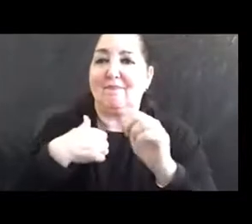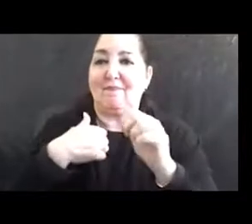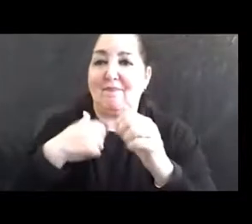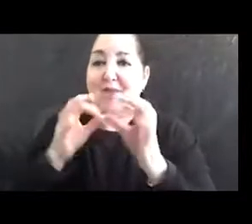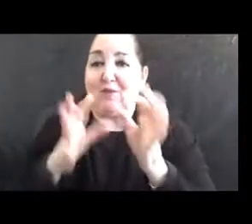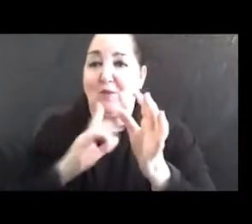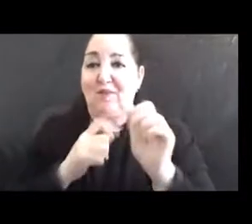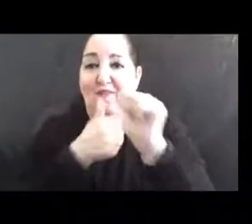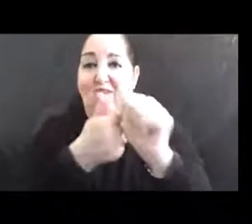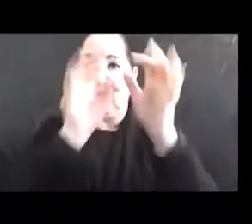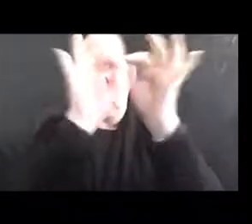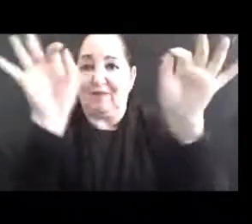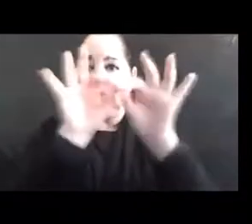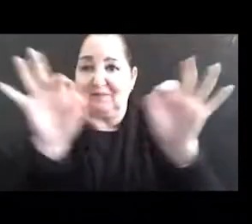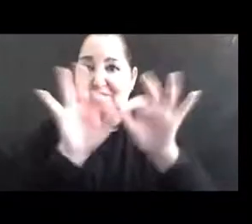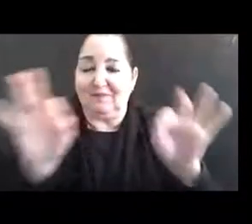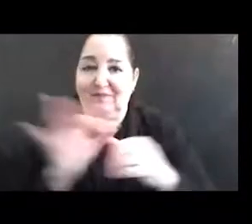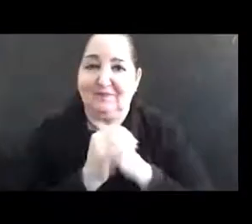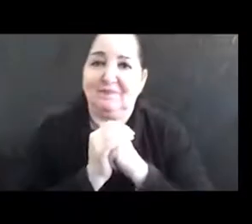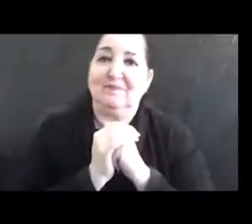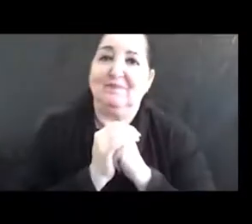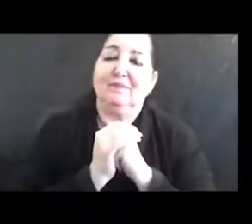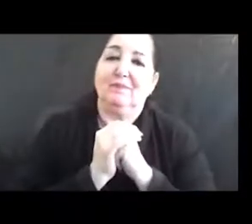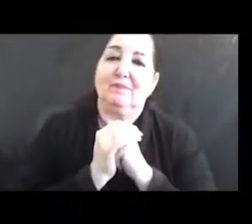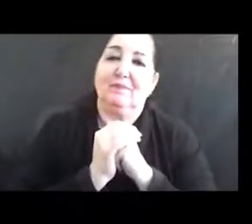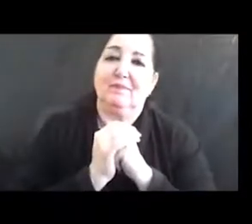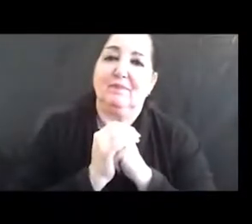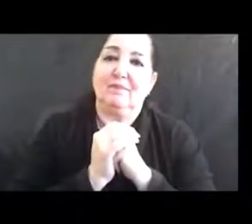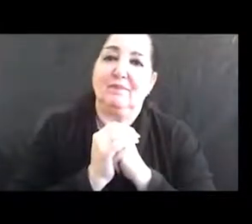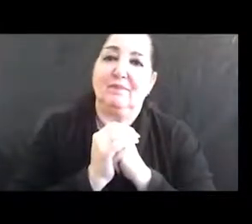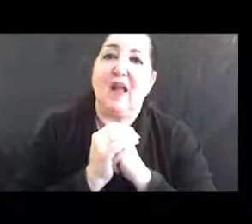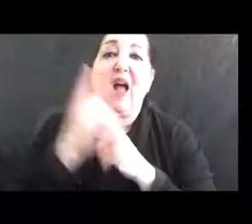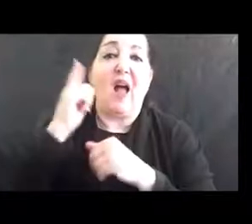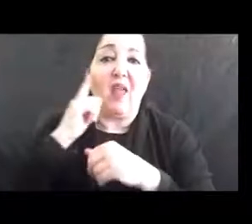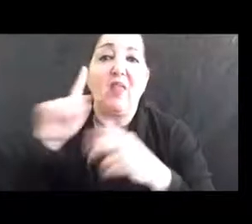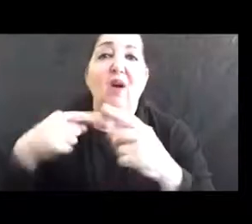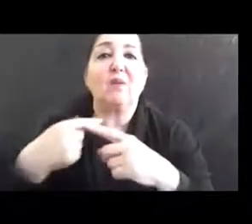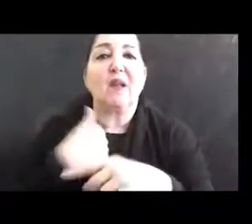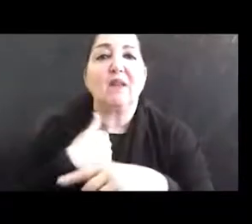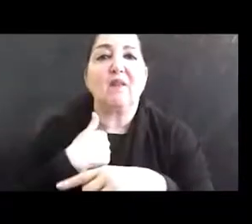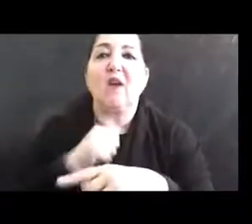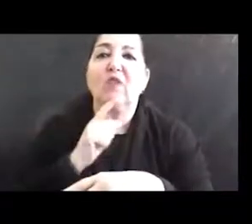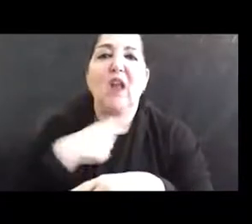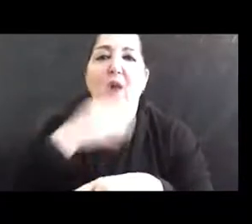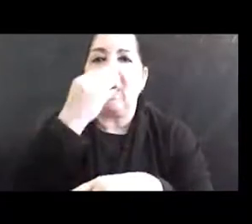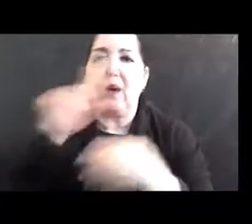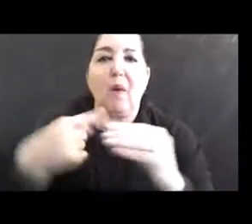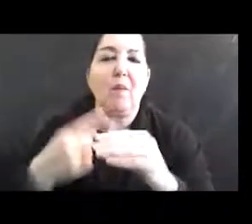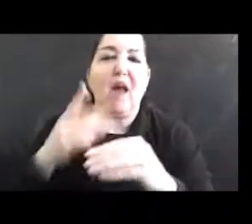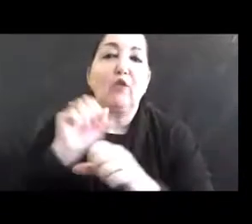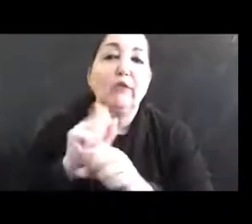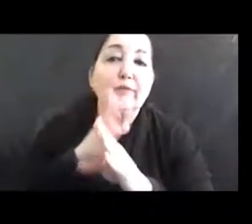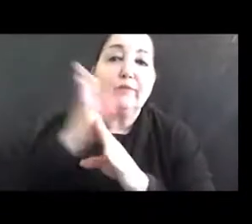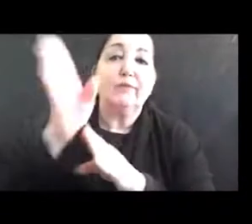Gudang Sarinah. Dan pada saat gue kuliah, gue juga pernah berpikir bahwa gue gak peduli karir gue apa, gue gak peduli titel gue apa, mau sebagai